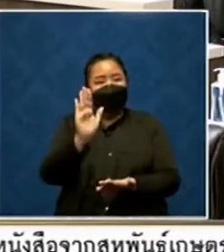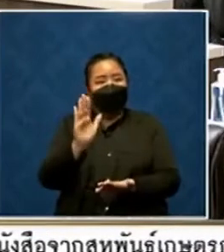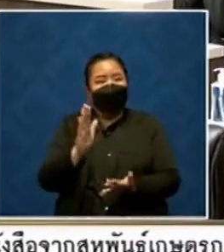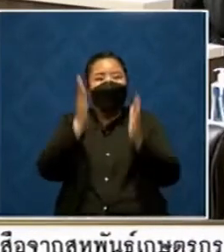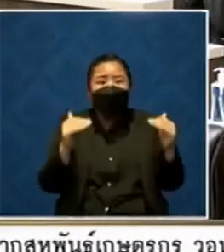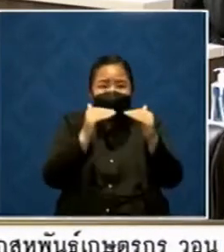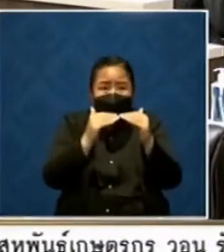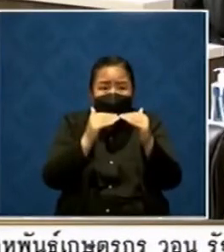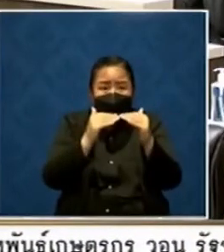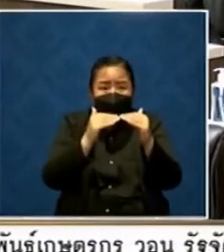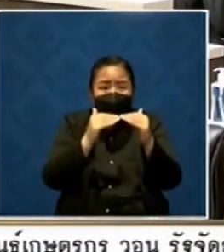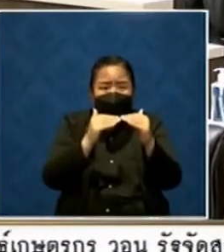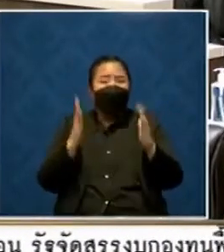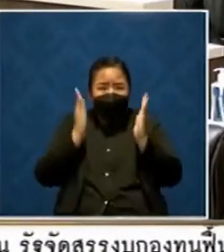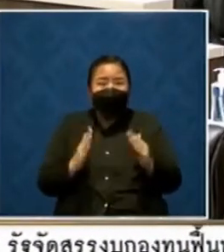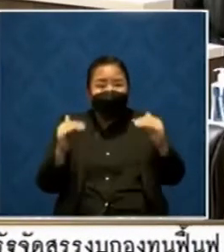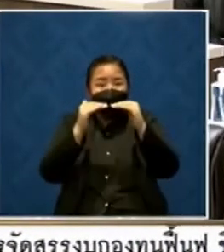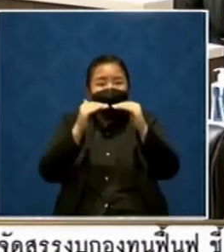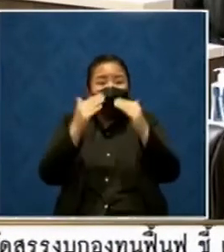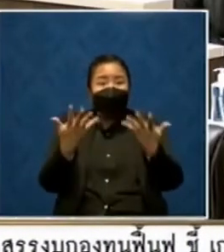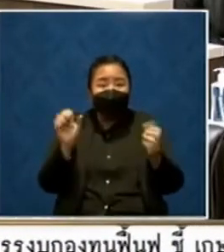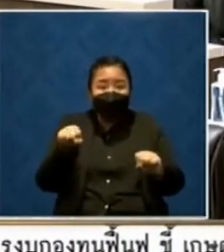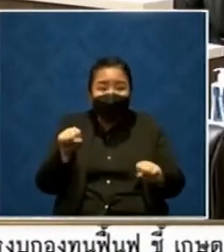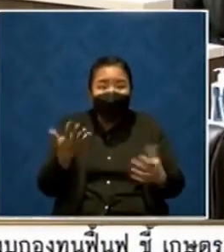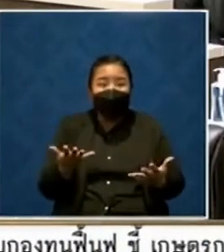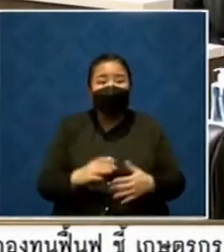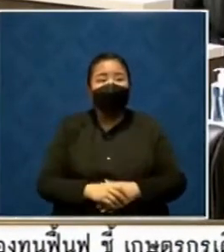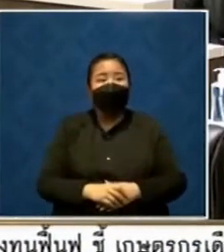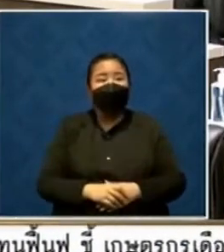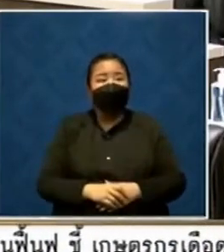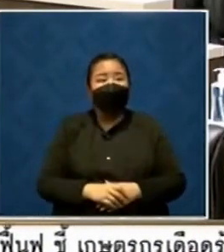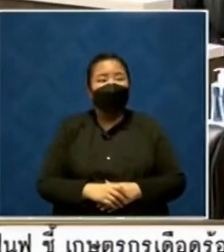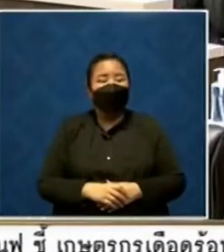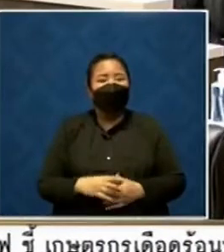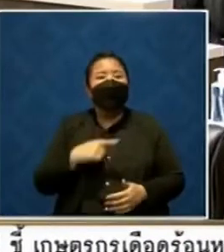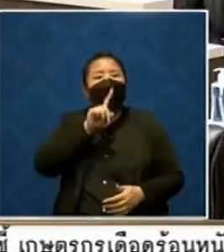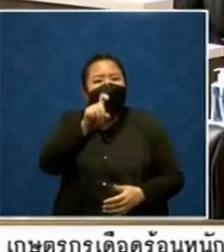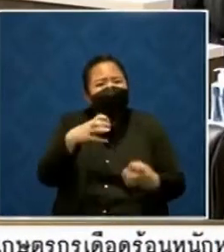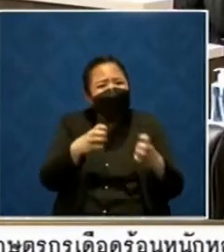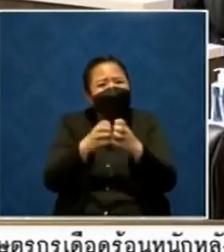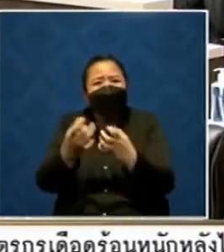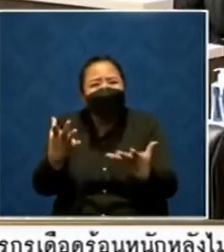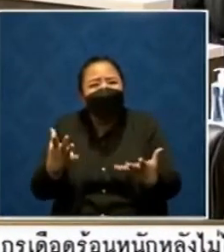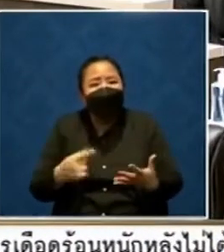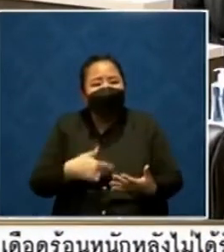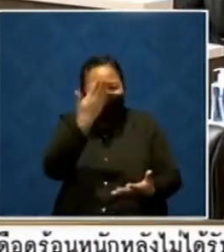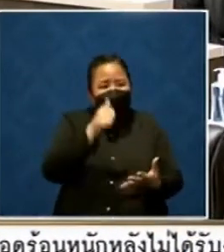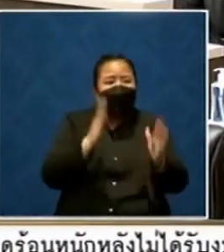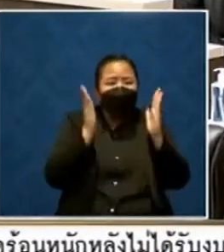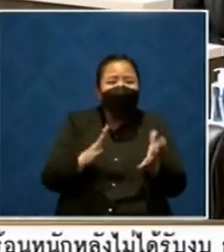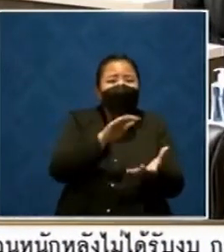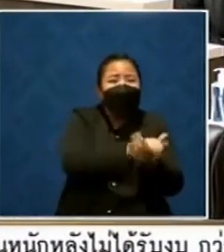ค่ะ ปลายทางเรื่องนี้ครับครูมองว่ายังไงอะไรที่เราสามารถแบบยอมได้อะไรที่สามารถที่จะเนี่ยมัน